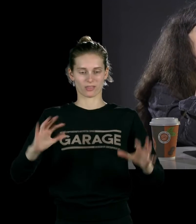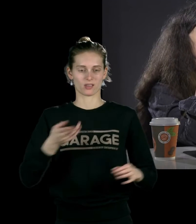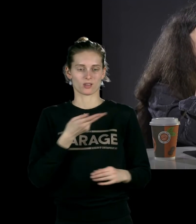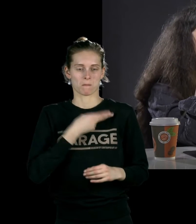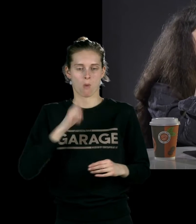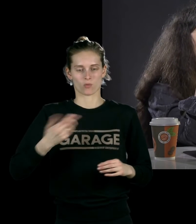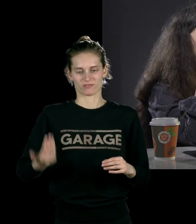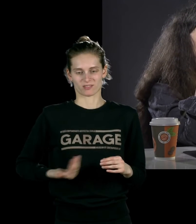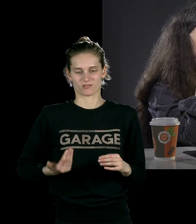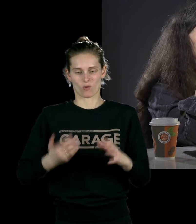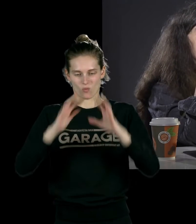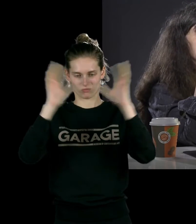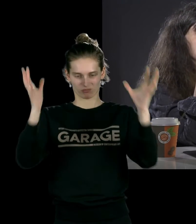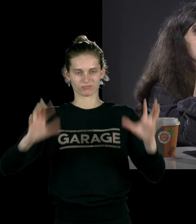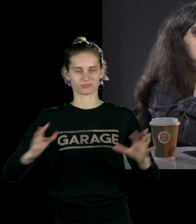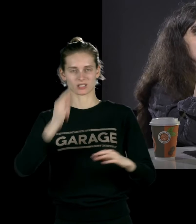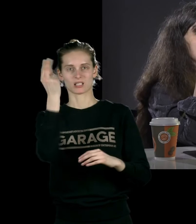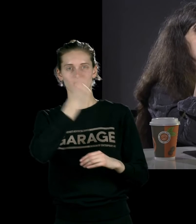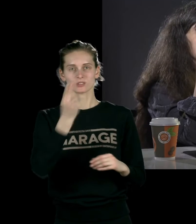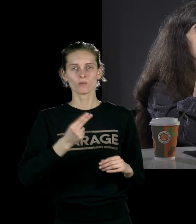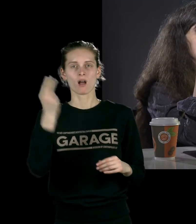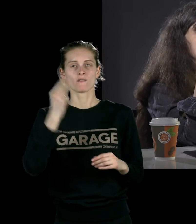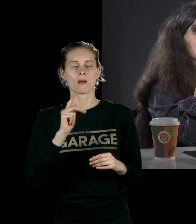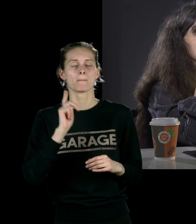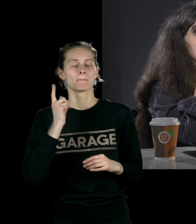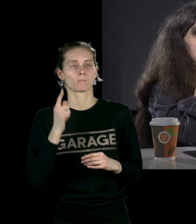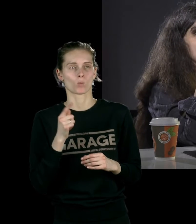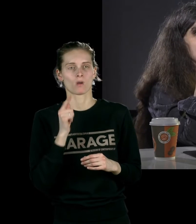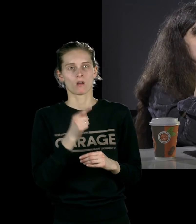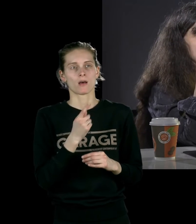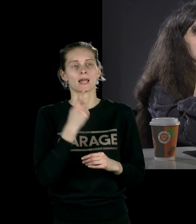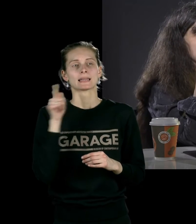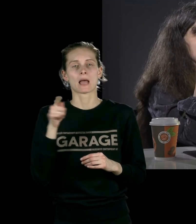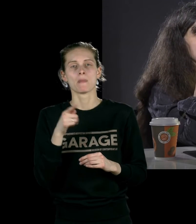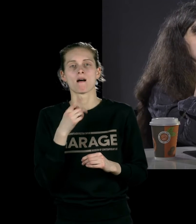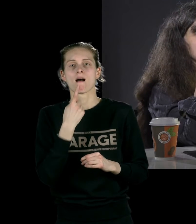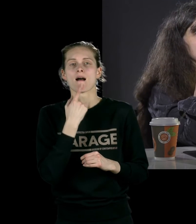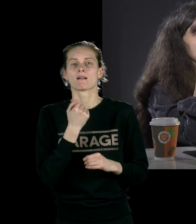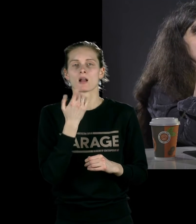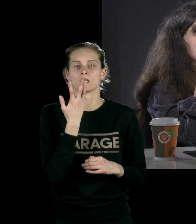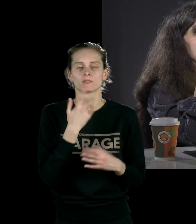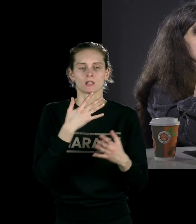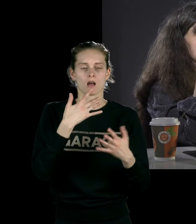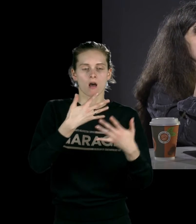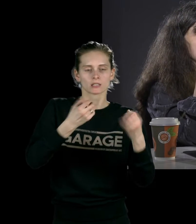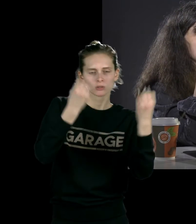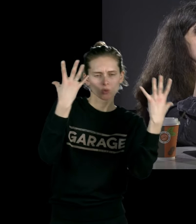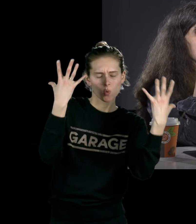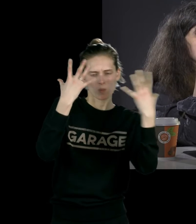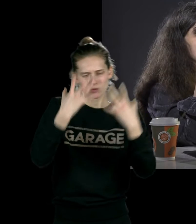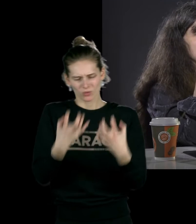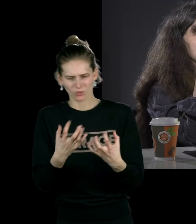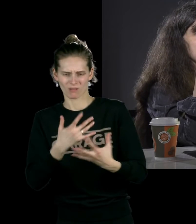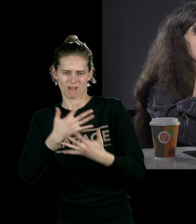его интересовали прежде всего, потому что это невероятной красоты оттенки красного, невероятной красоты цвета. И вот это